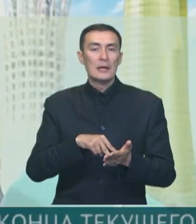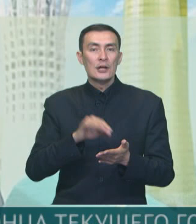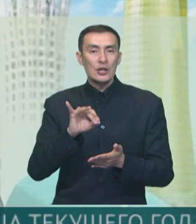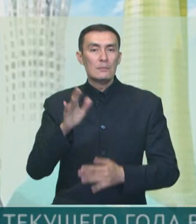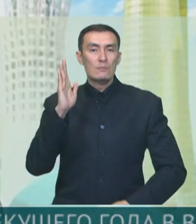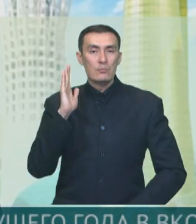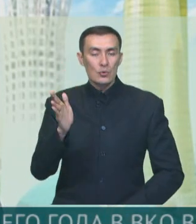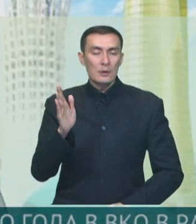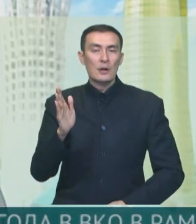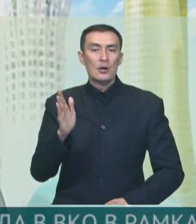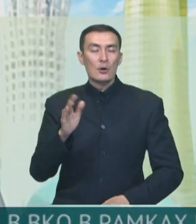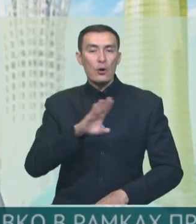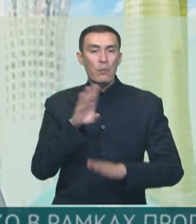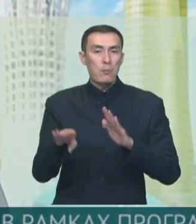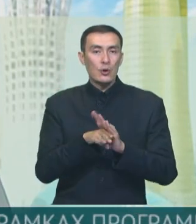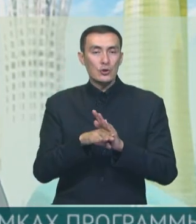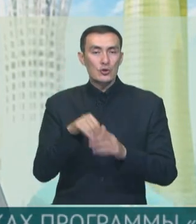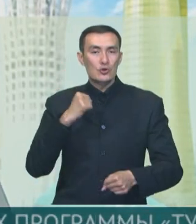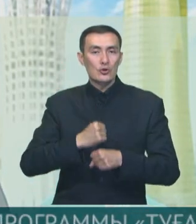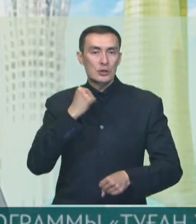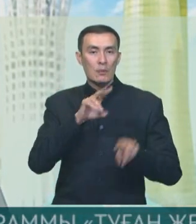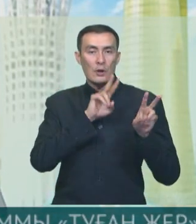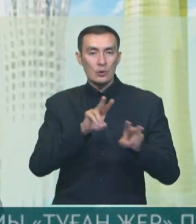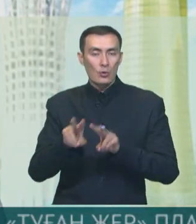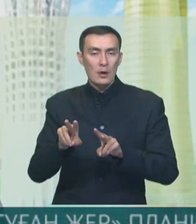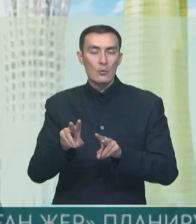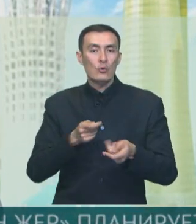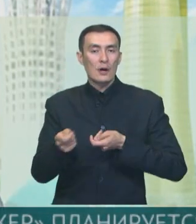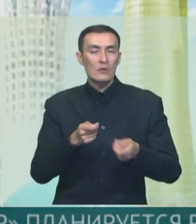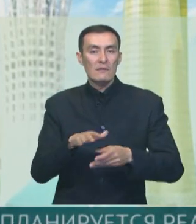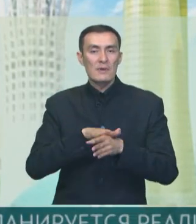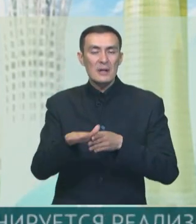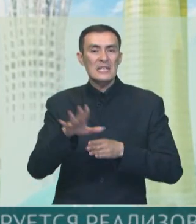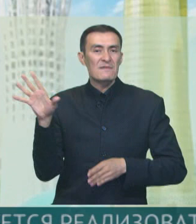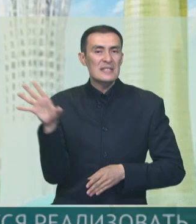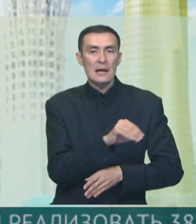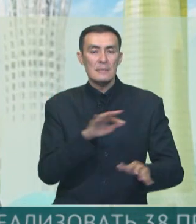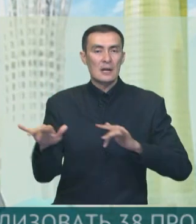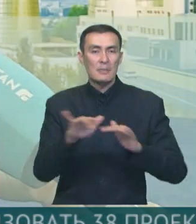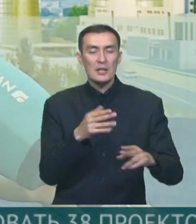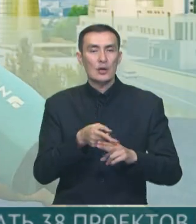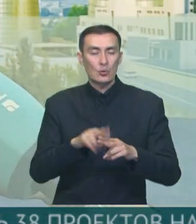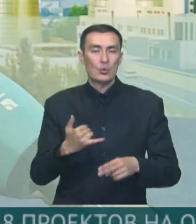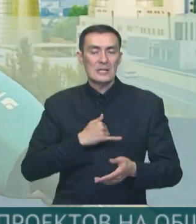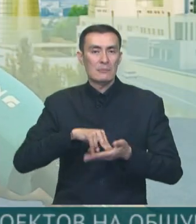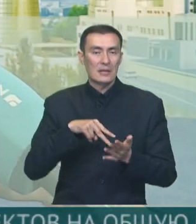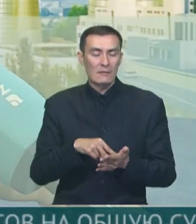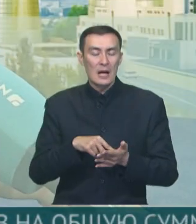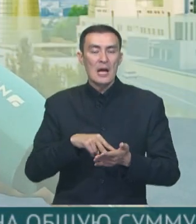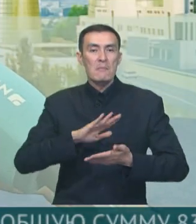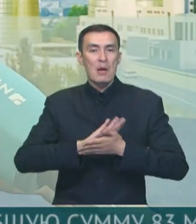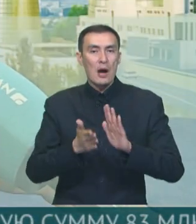будет находиться под жестким контролем руководства выполнение всех мероприятий, которые намечены. В